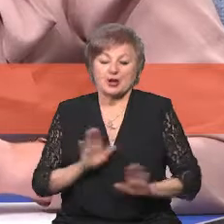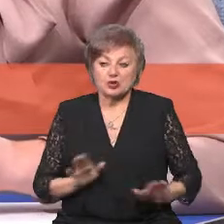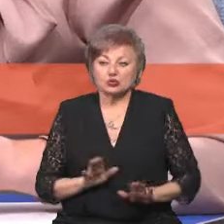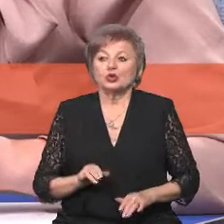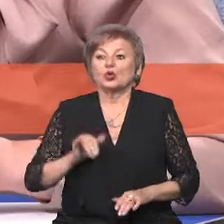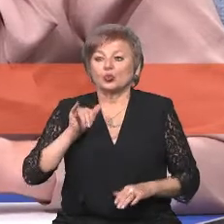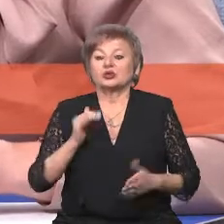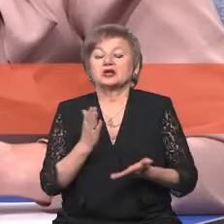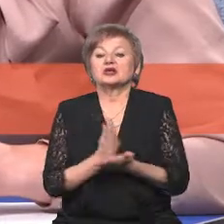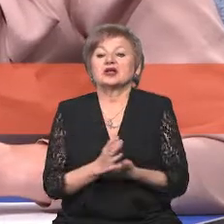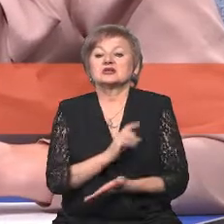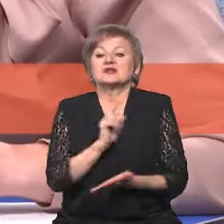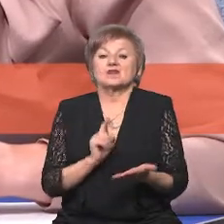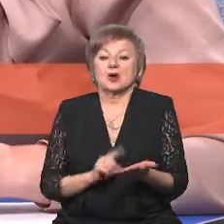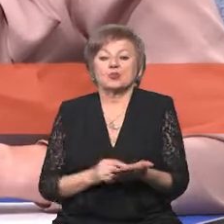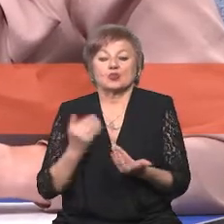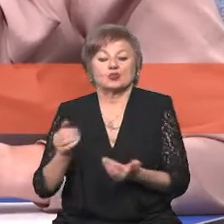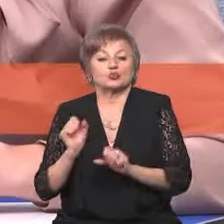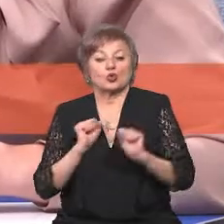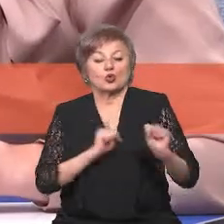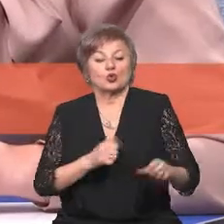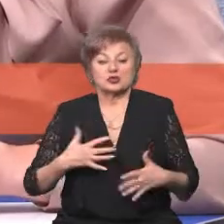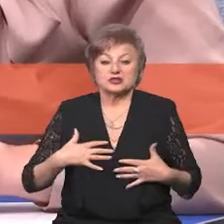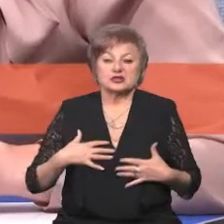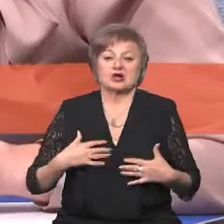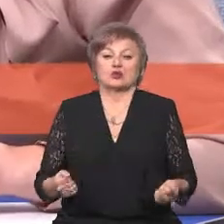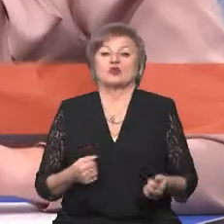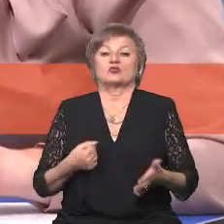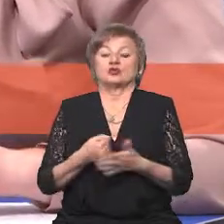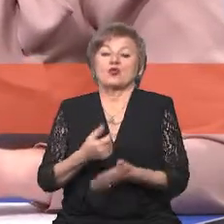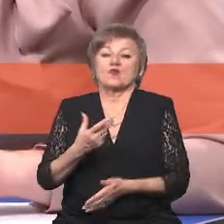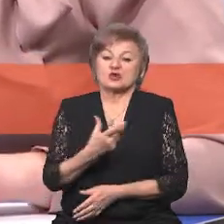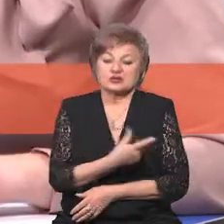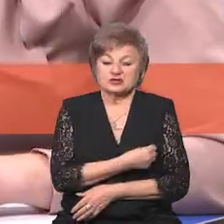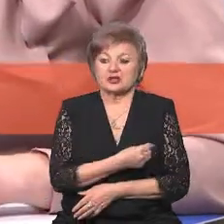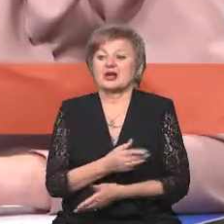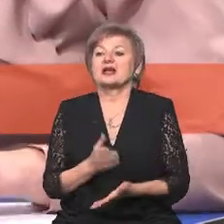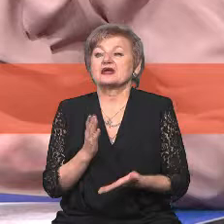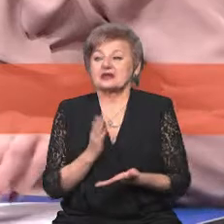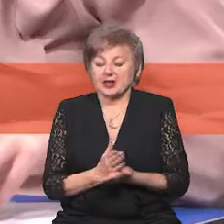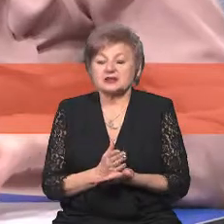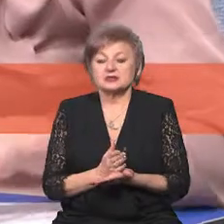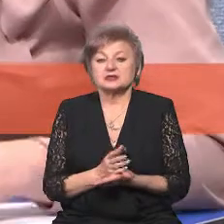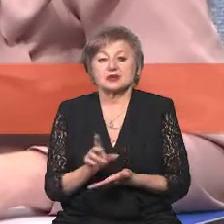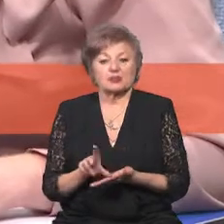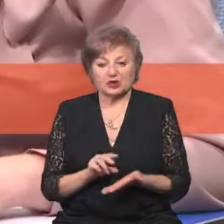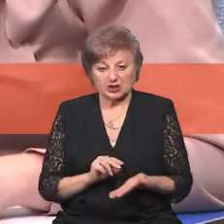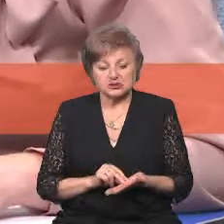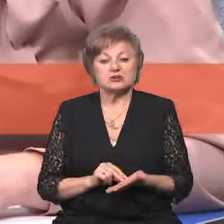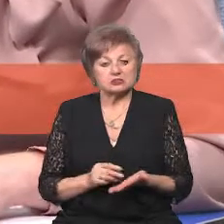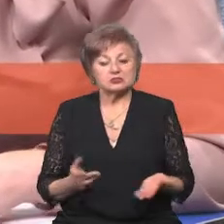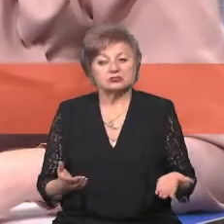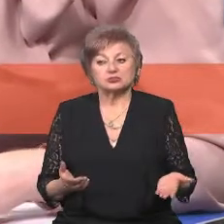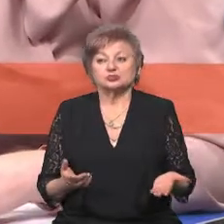є питання і до охорони здоров'я, і до вакцинації. У них у всіх є приклади, не позитивні